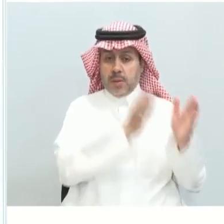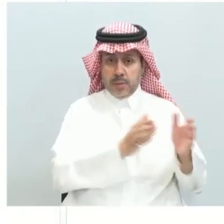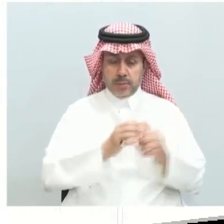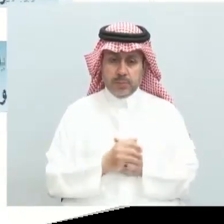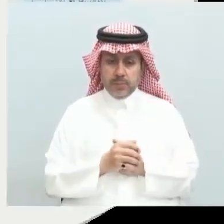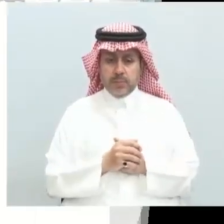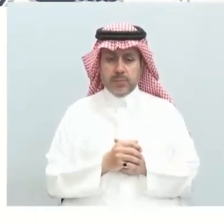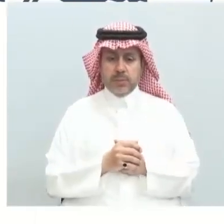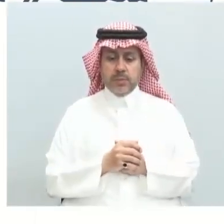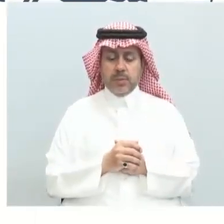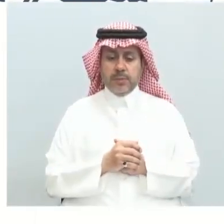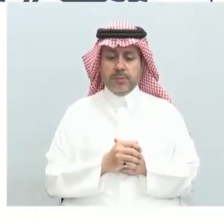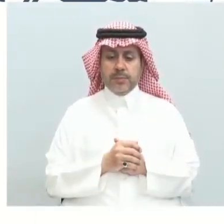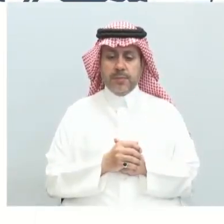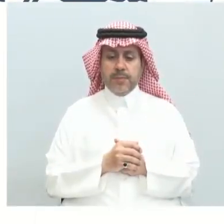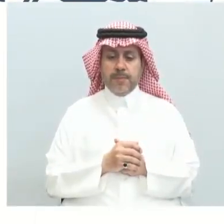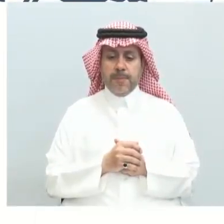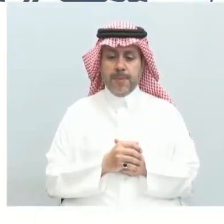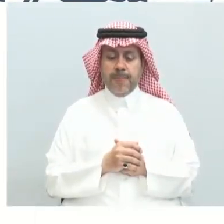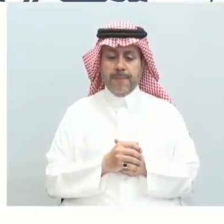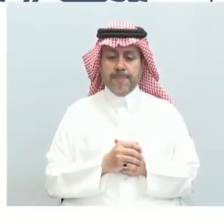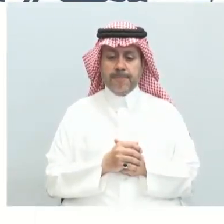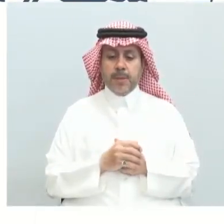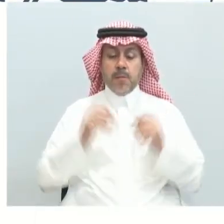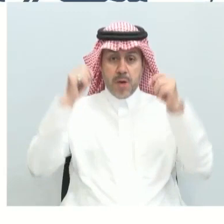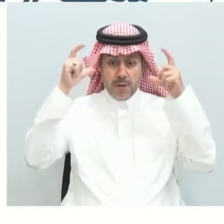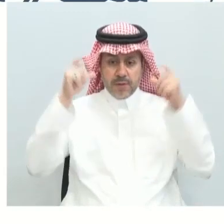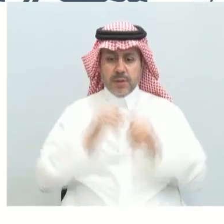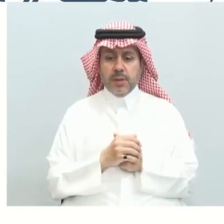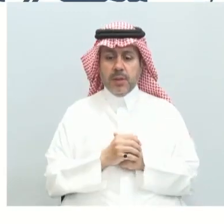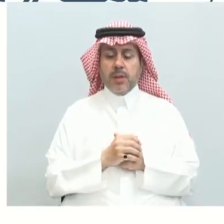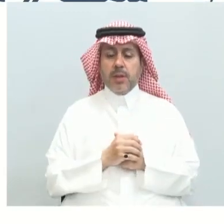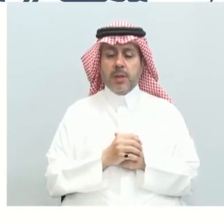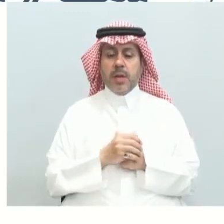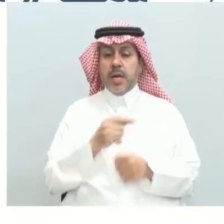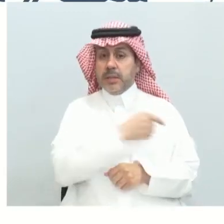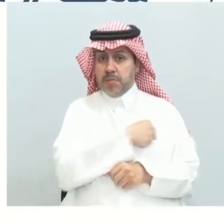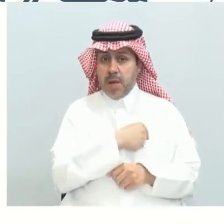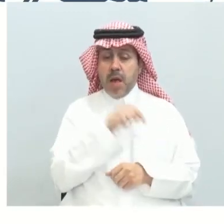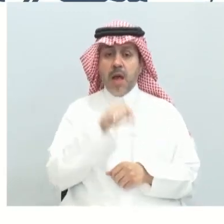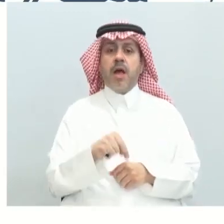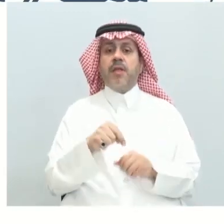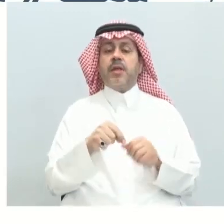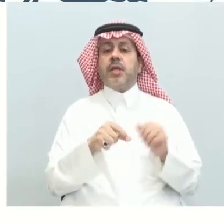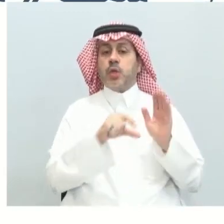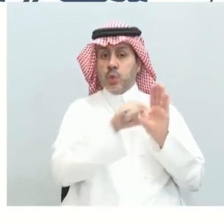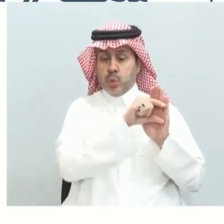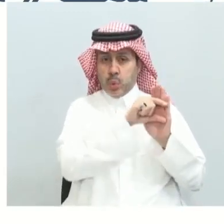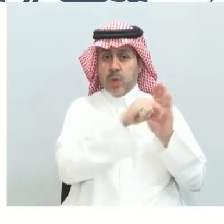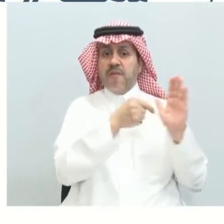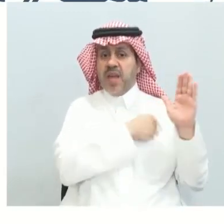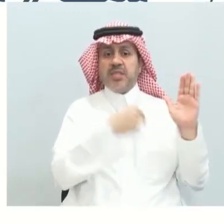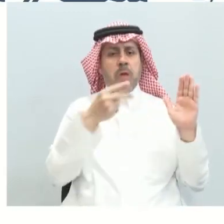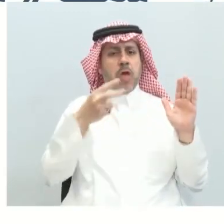اتي واياكم ايها الطلاب الطالبات لمعرفه اسماء السوره هل لهذه السوره اسماء متعدده